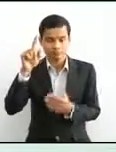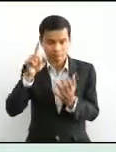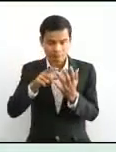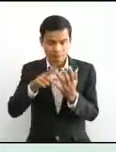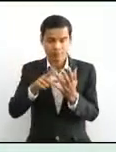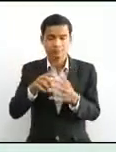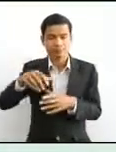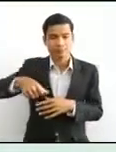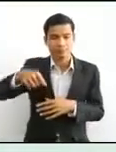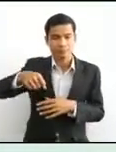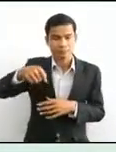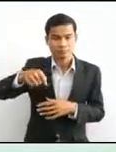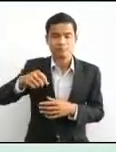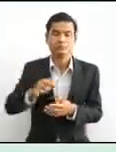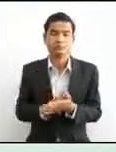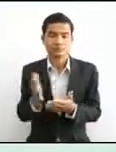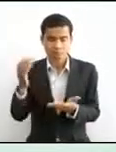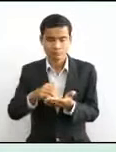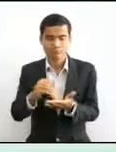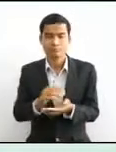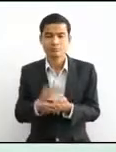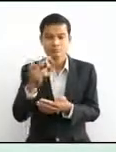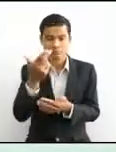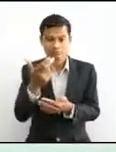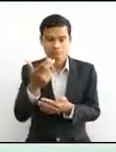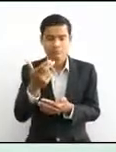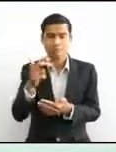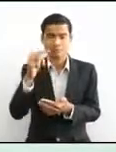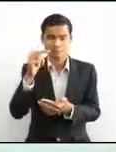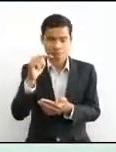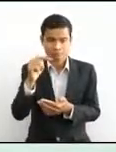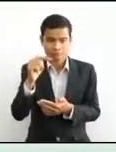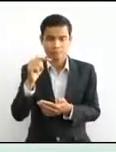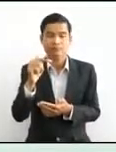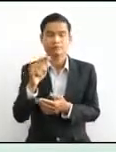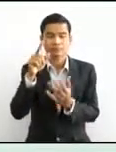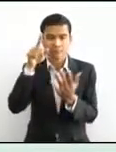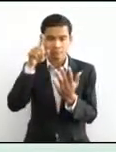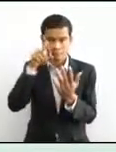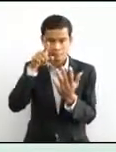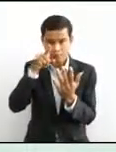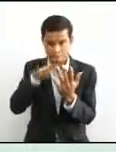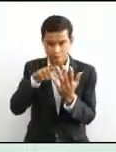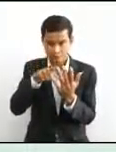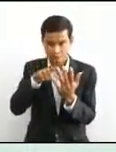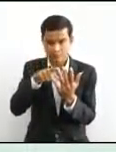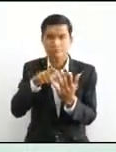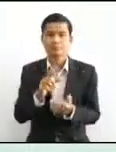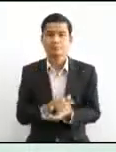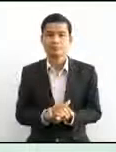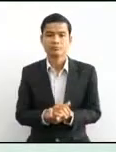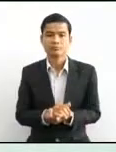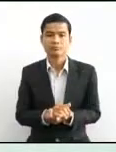Thong. Chà mà đông tiết. Tho nâng ngỡ. Thong. Bên tọ muối.